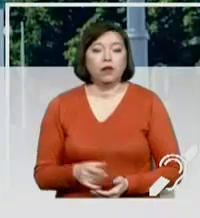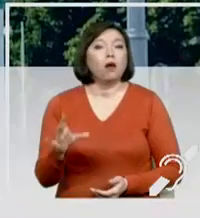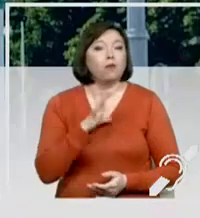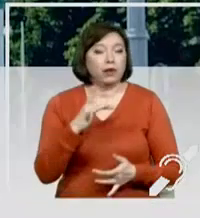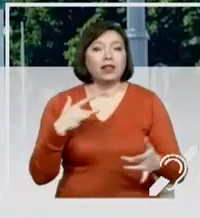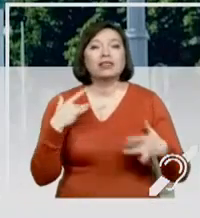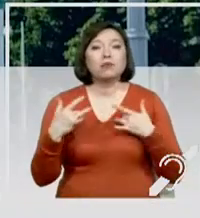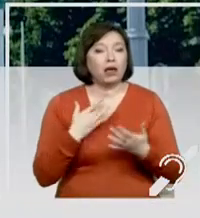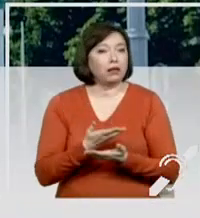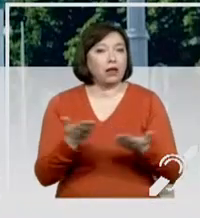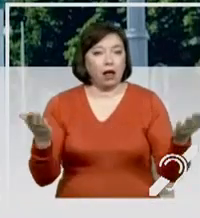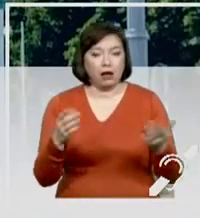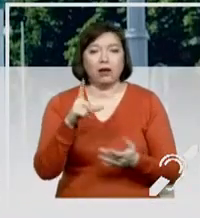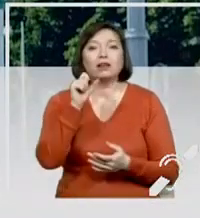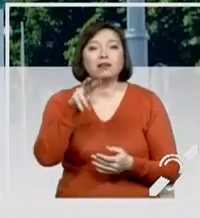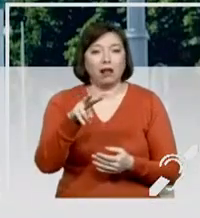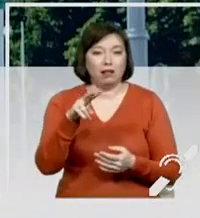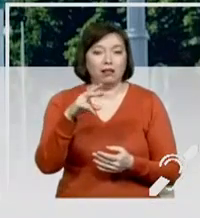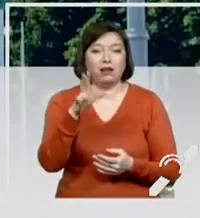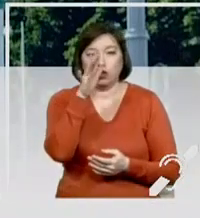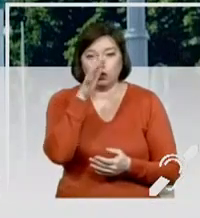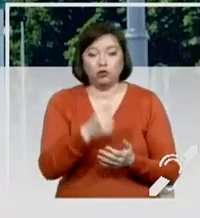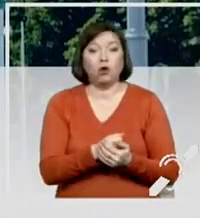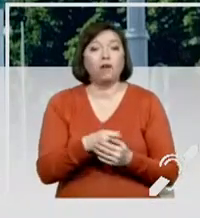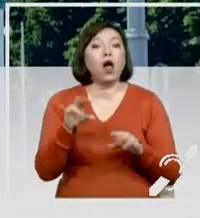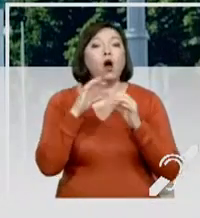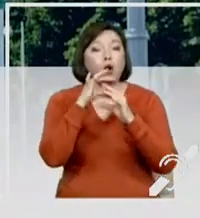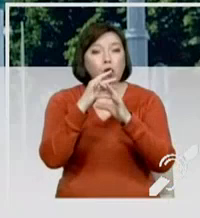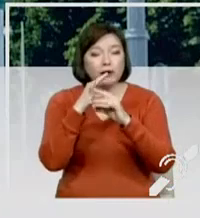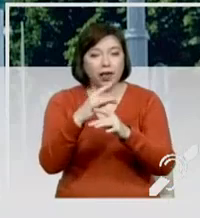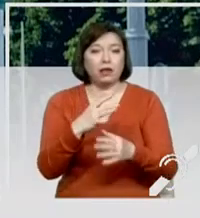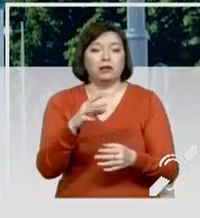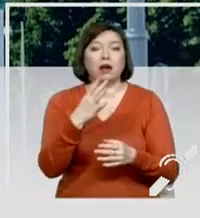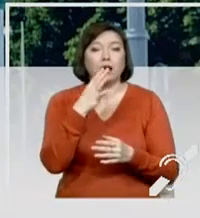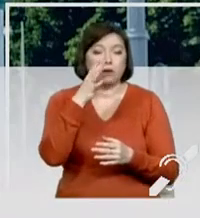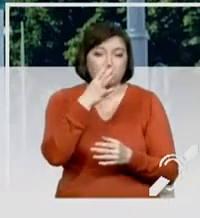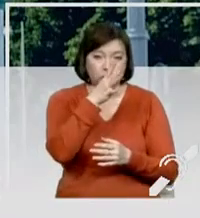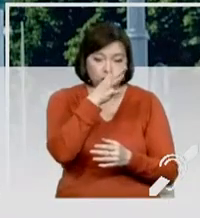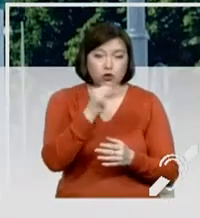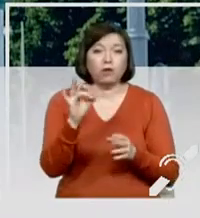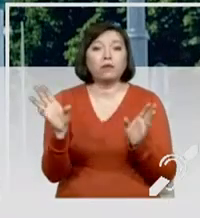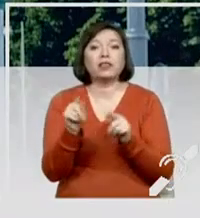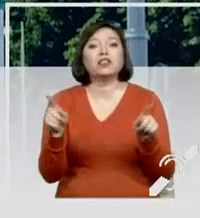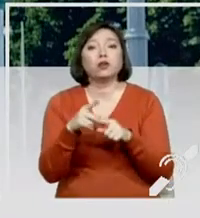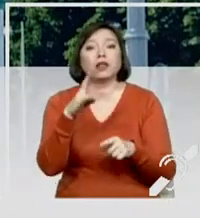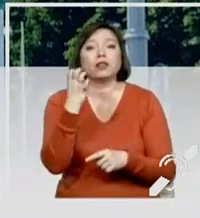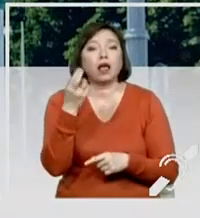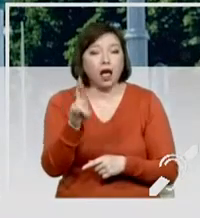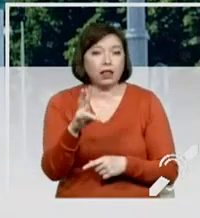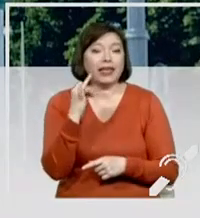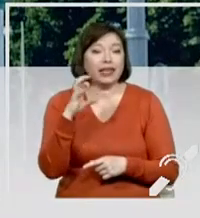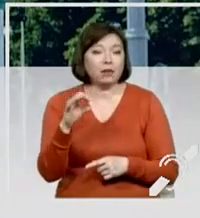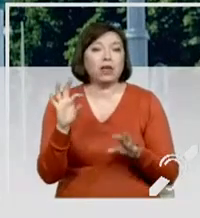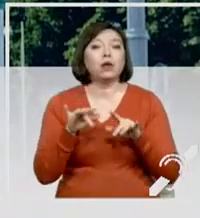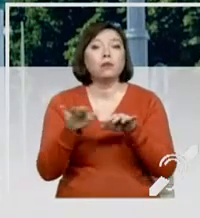A fost spectacol de gală la sala cu orgă din Chișinău. Orchestra Națională de Cameră împreună cu dirijorul Traian Ichim și pianistul